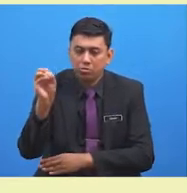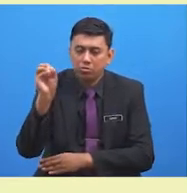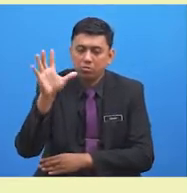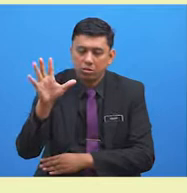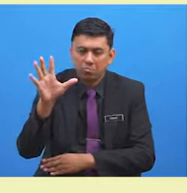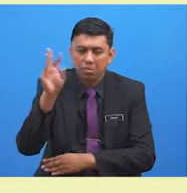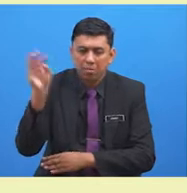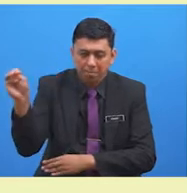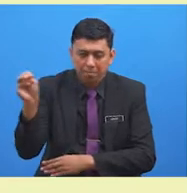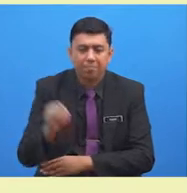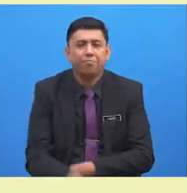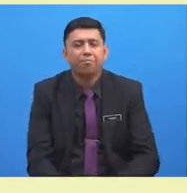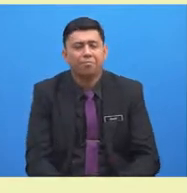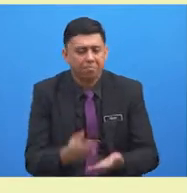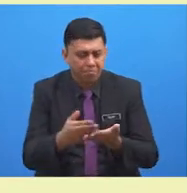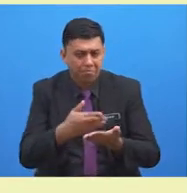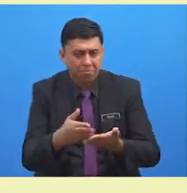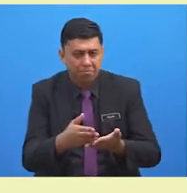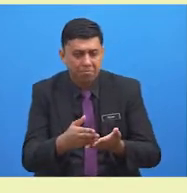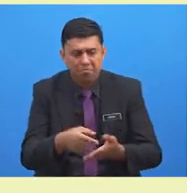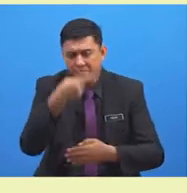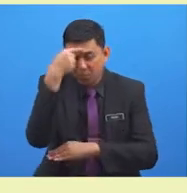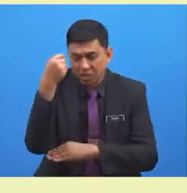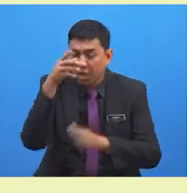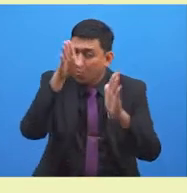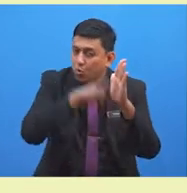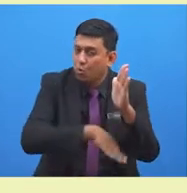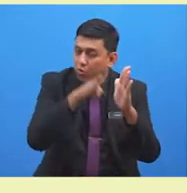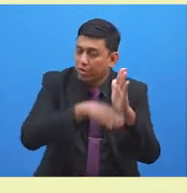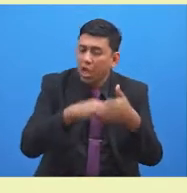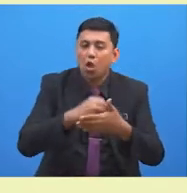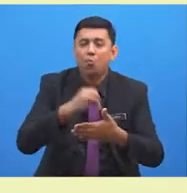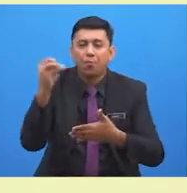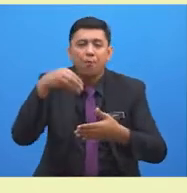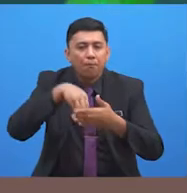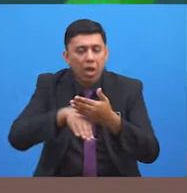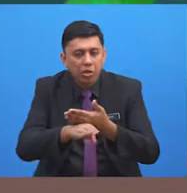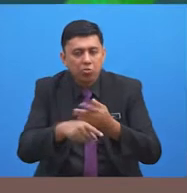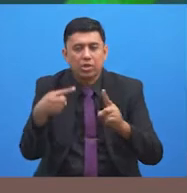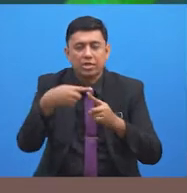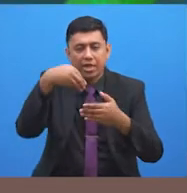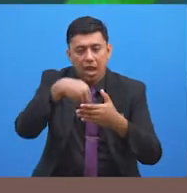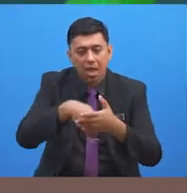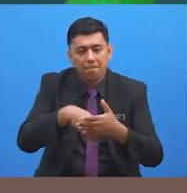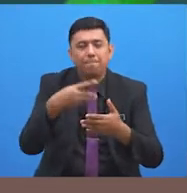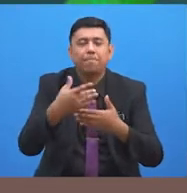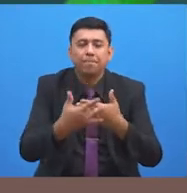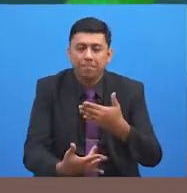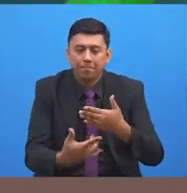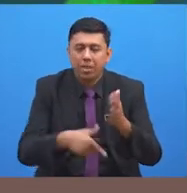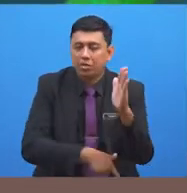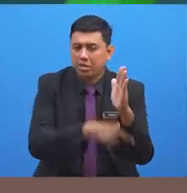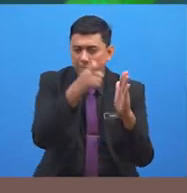dalam darah dan lebih banyak karbon dioksida yang terkumpul di dalam darah. Untuk pengetahuan